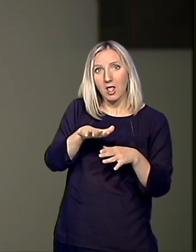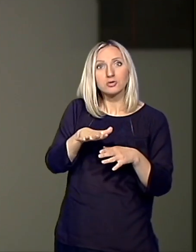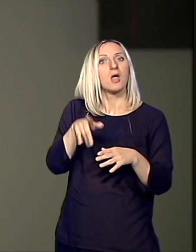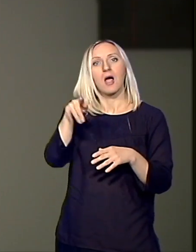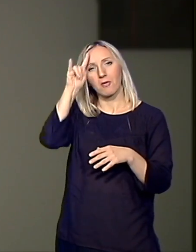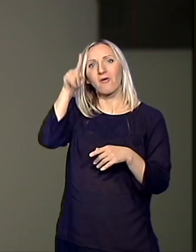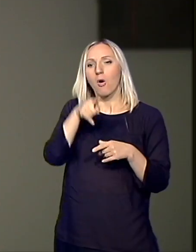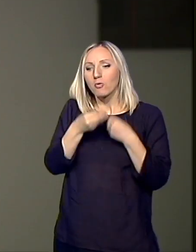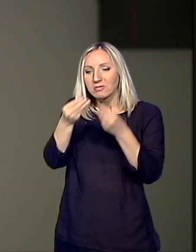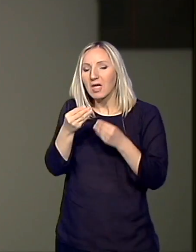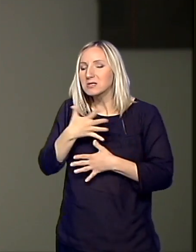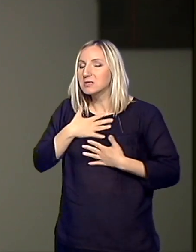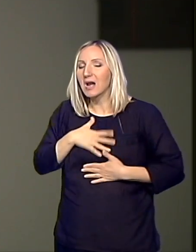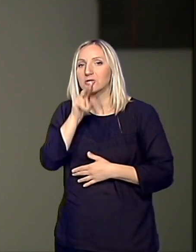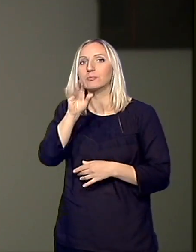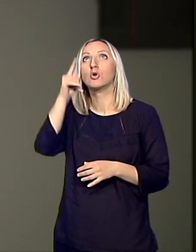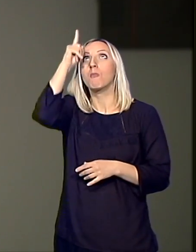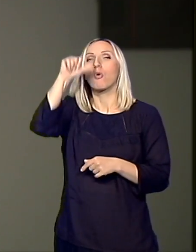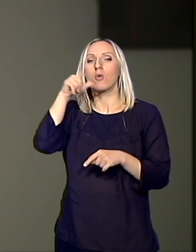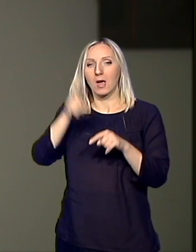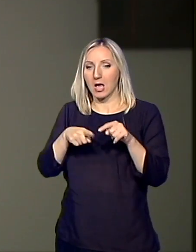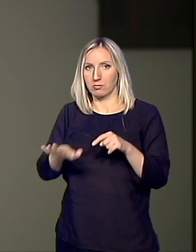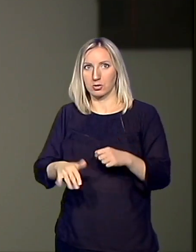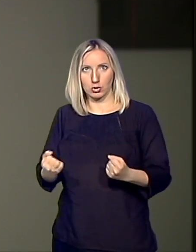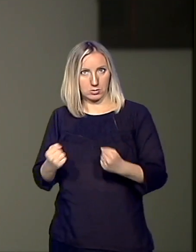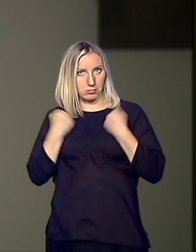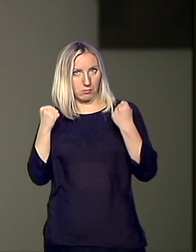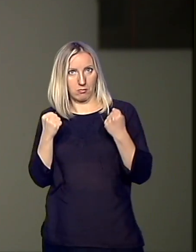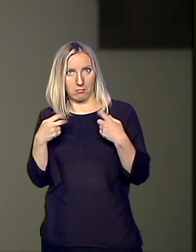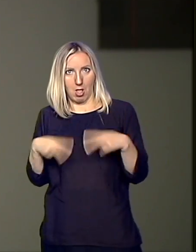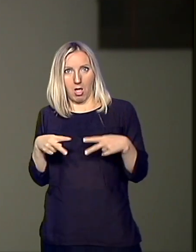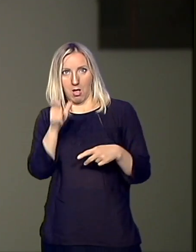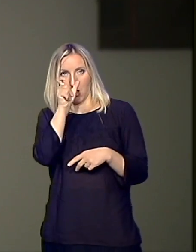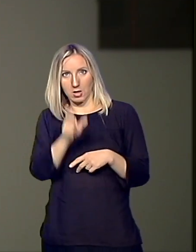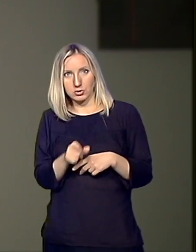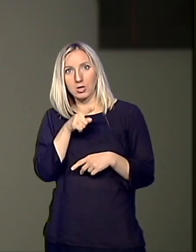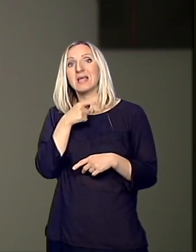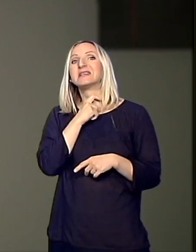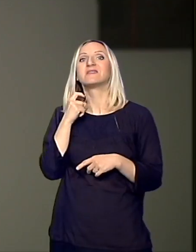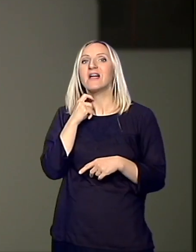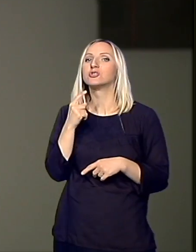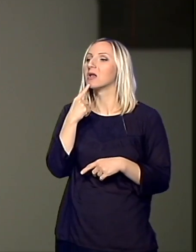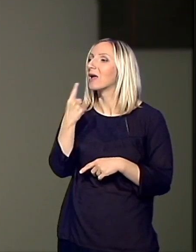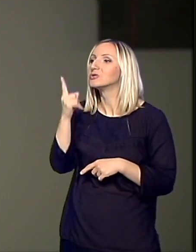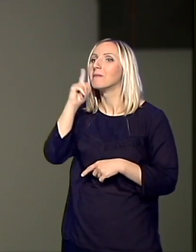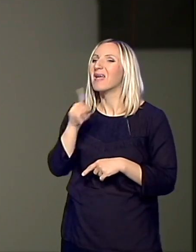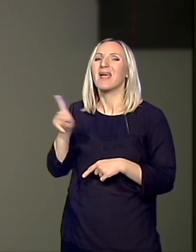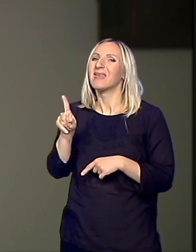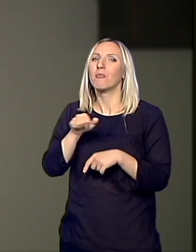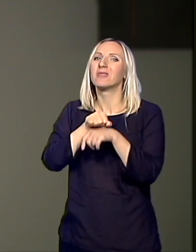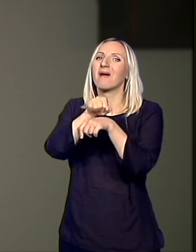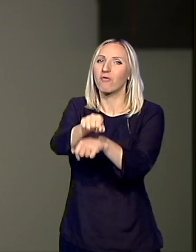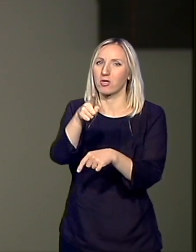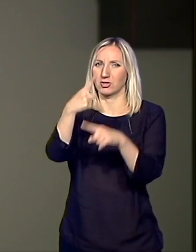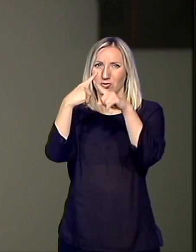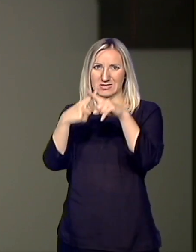o Bogu i kaznama, dečega se očigledno plaši. I on govori jednu stvar majici, a to je nemoj da ga vodiš pred